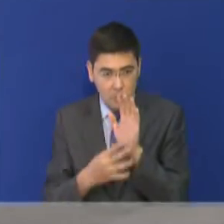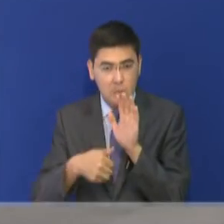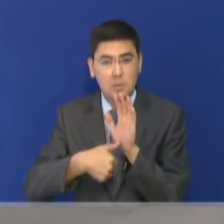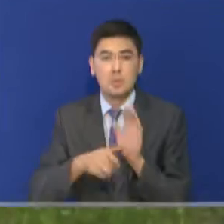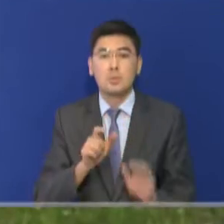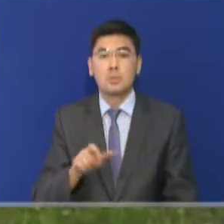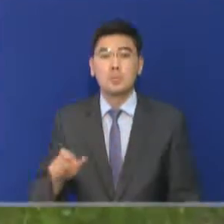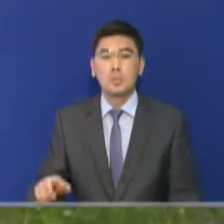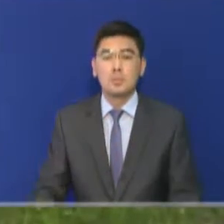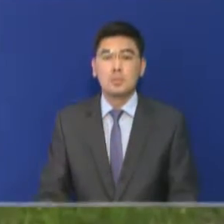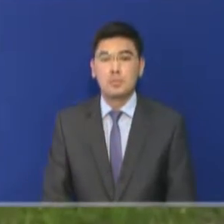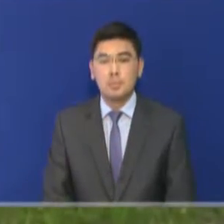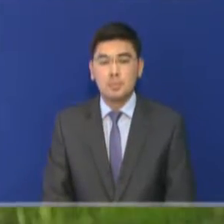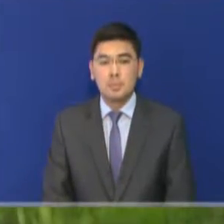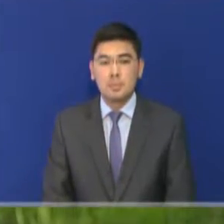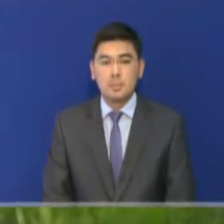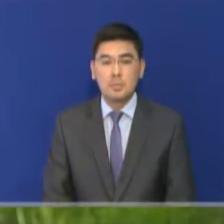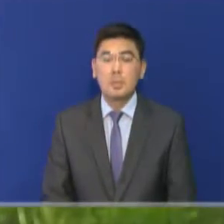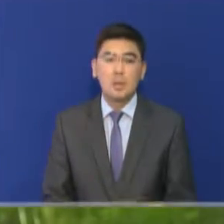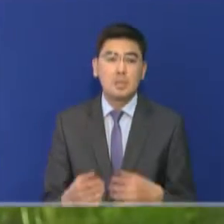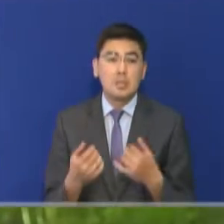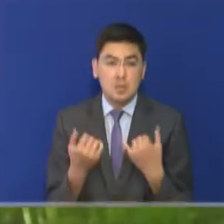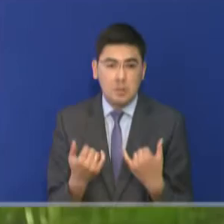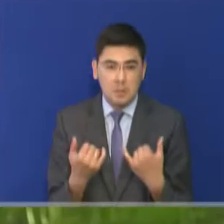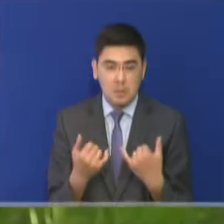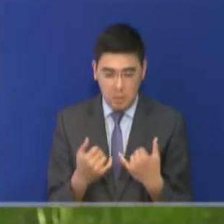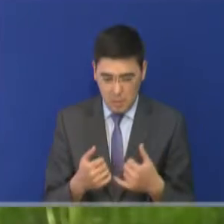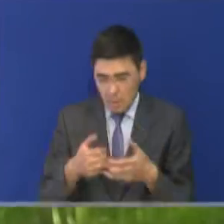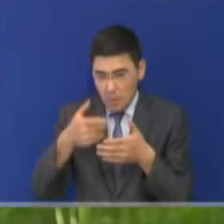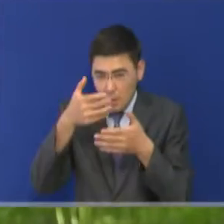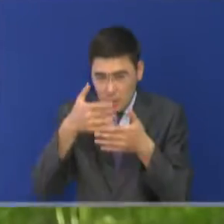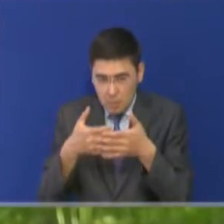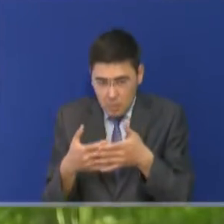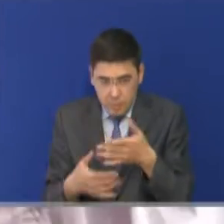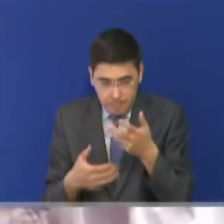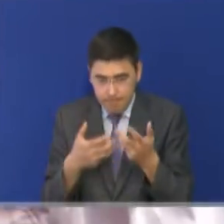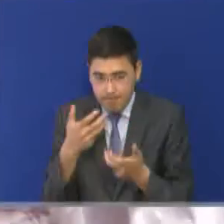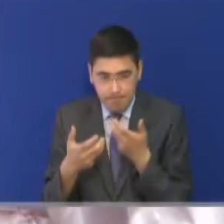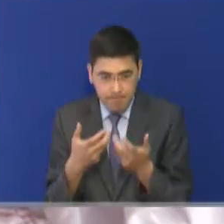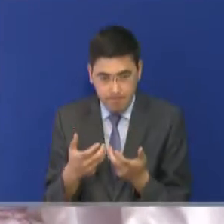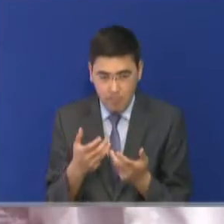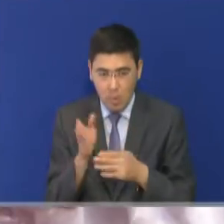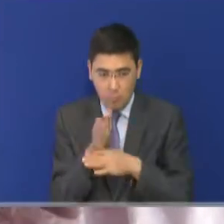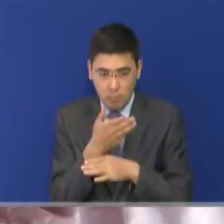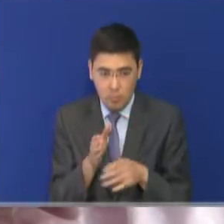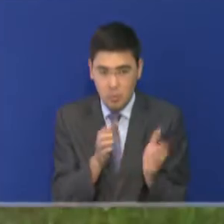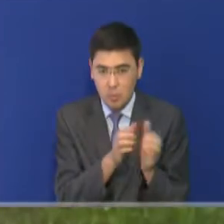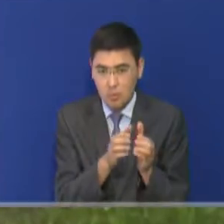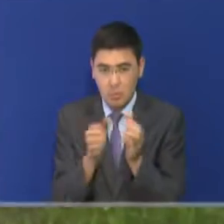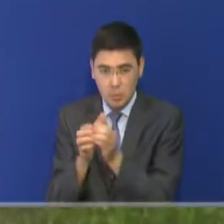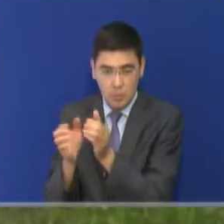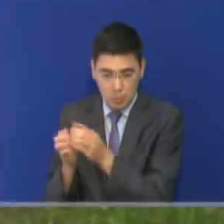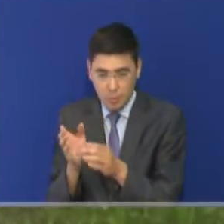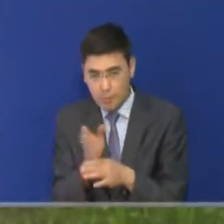человек. Обрабатываем сейчас списки, то есть мы всех очередников разбили по категориям. Программа